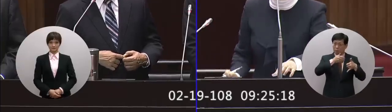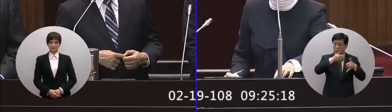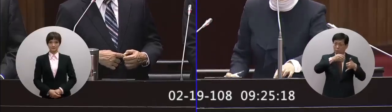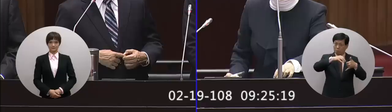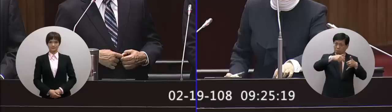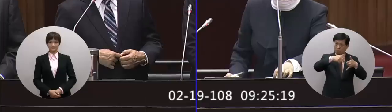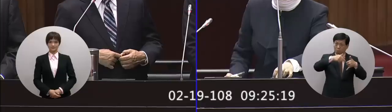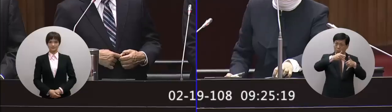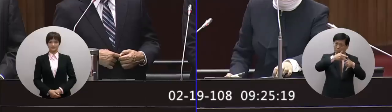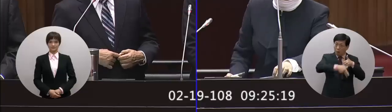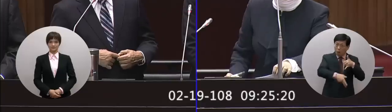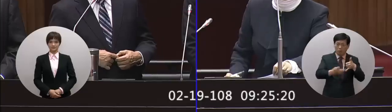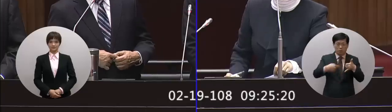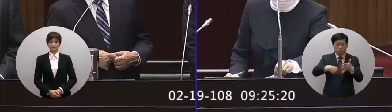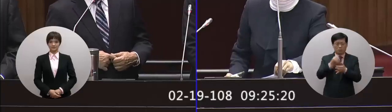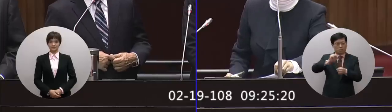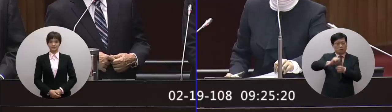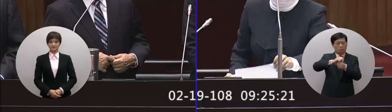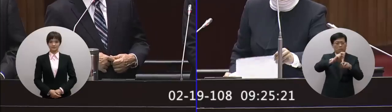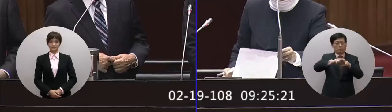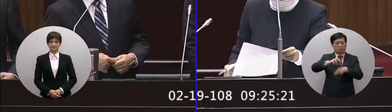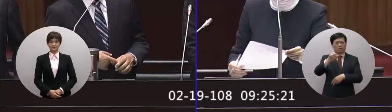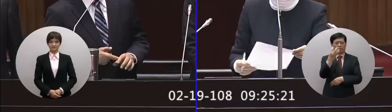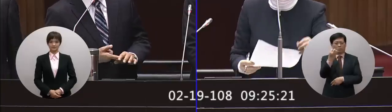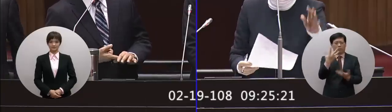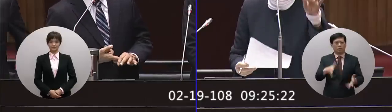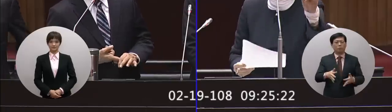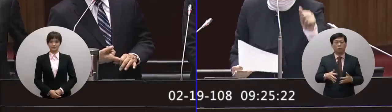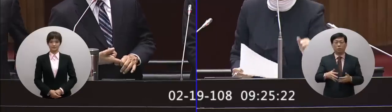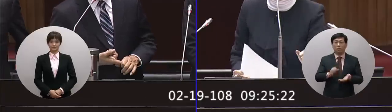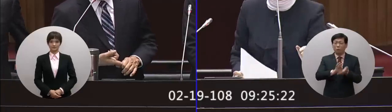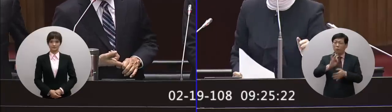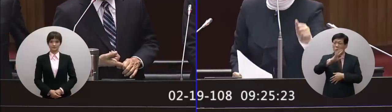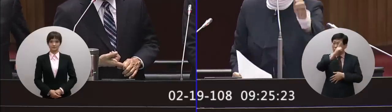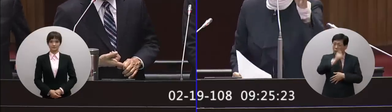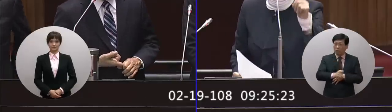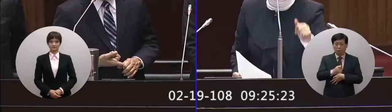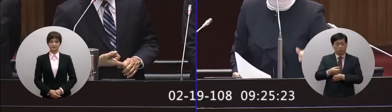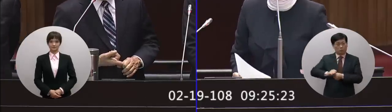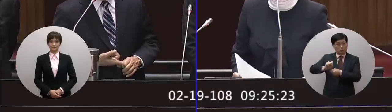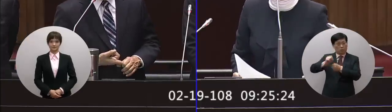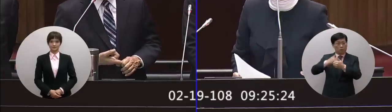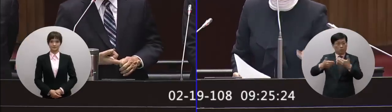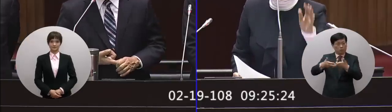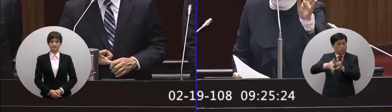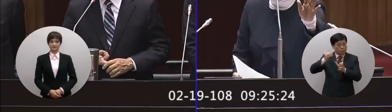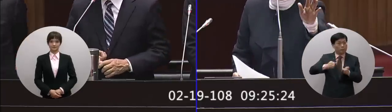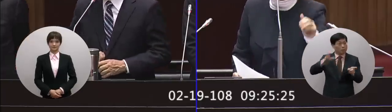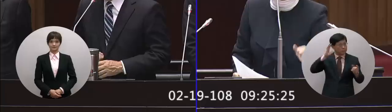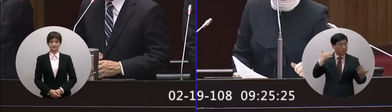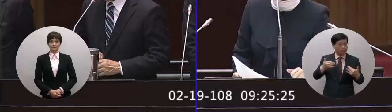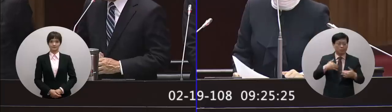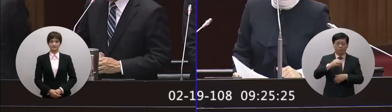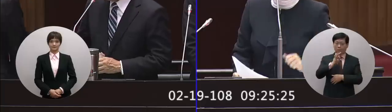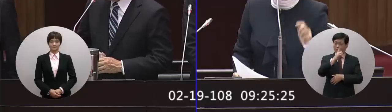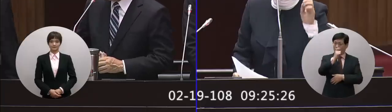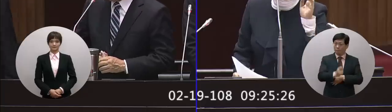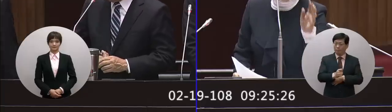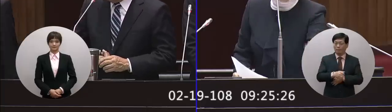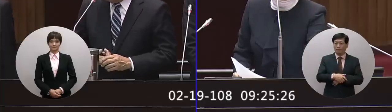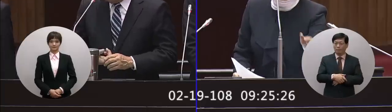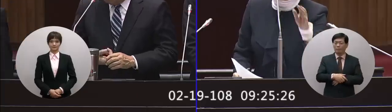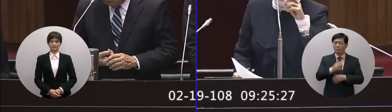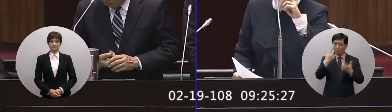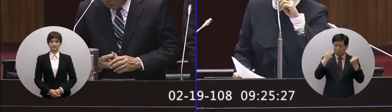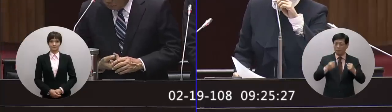间也仅仅增加了400多个位置。也就是说，我们花了500亿，我们的交通部长听好，我们花了500亿